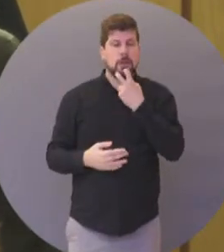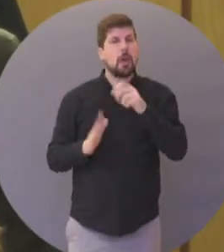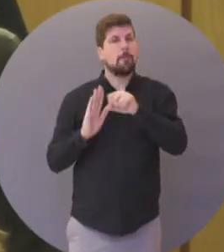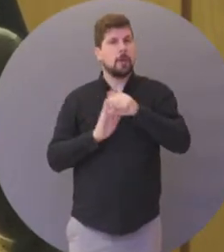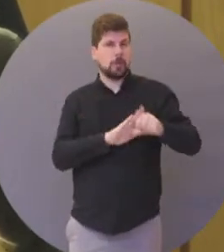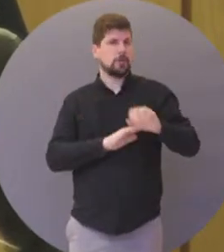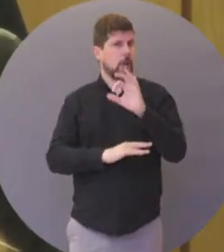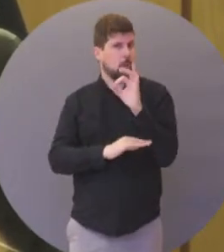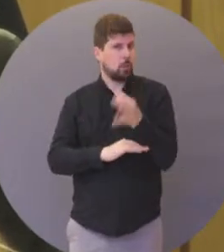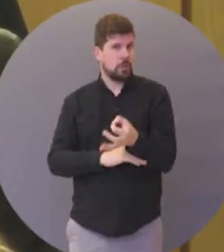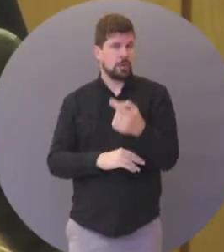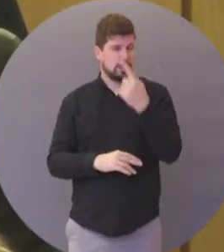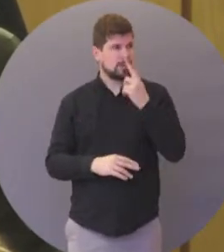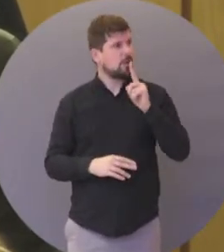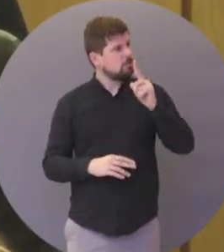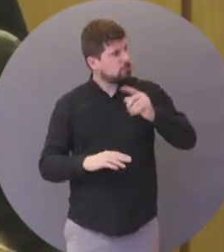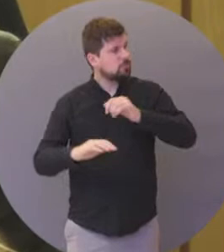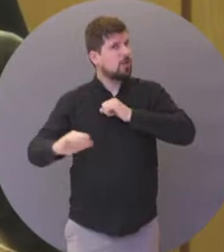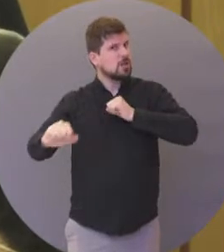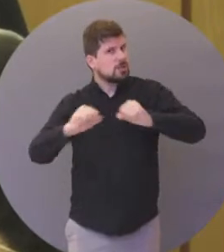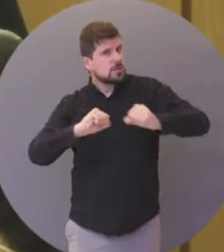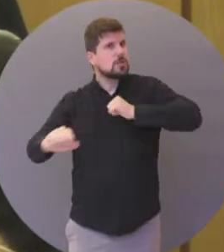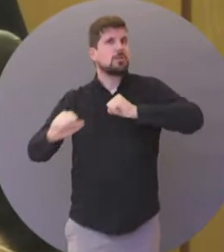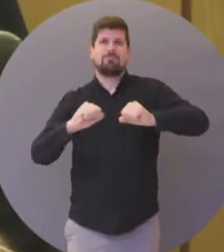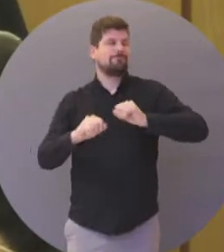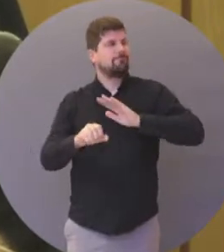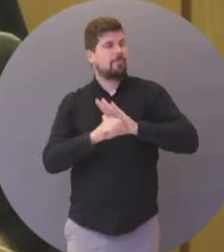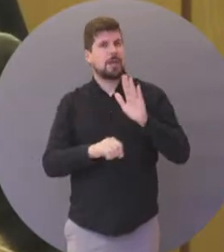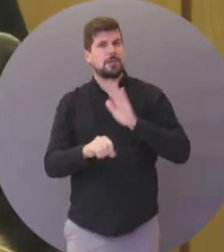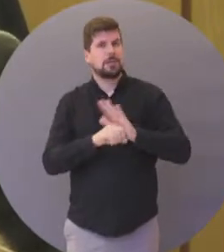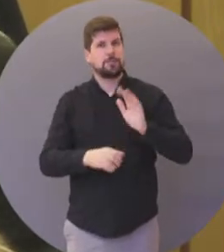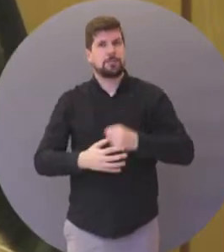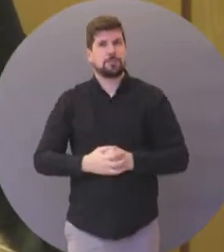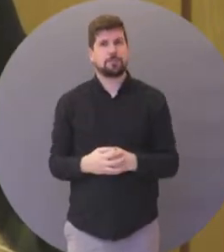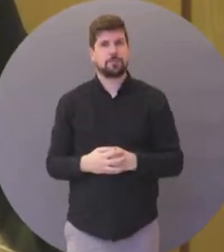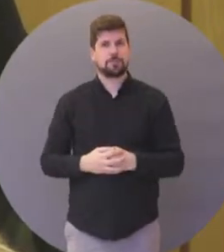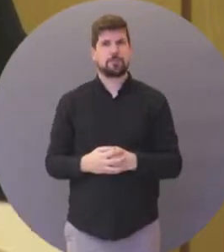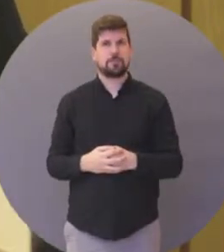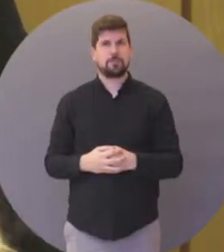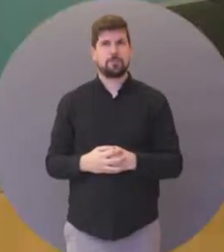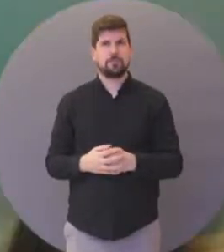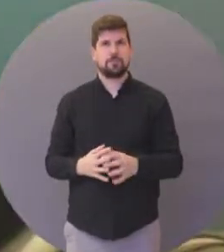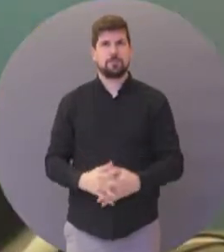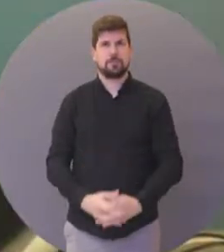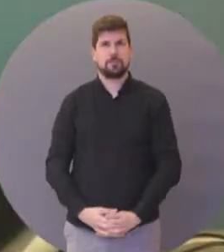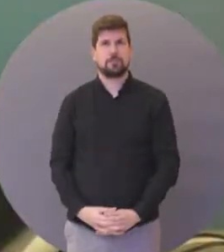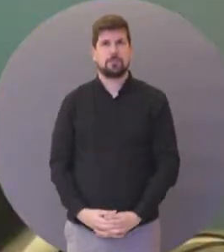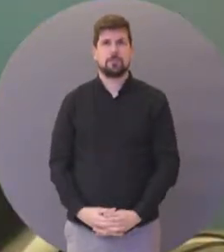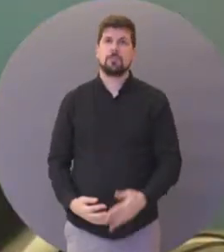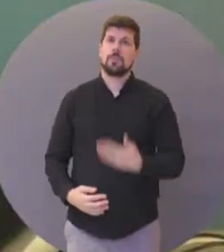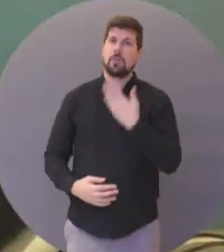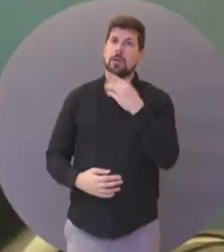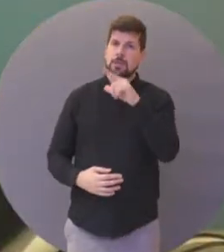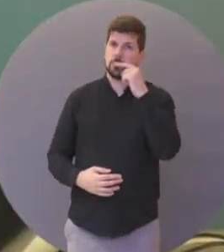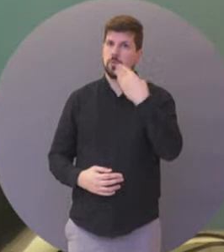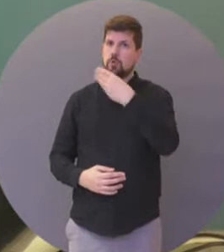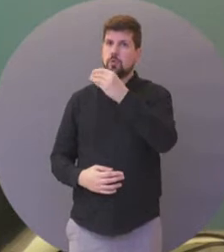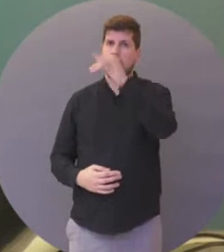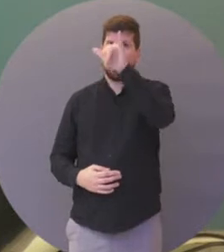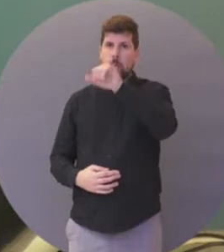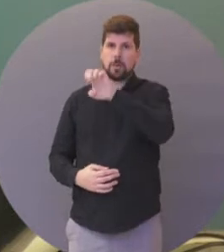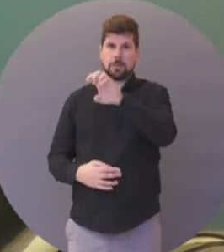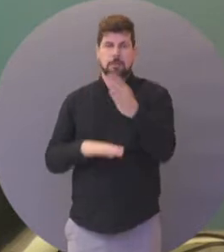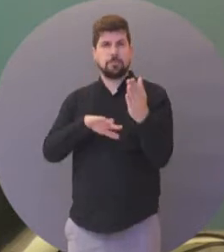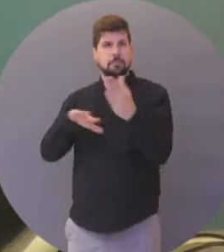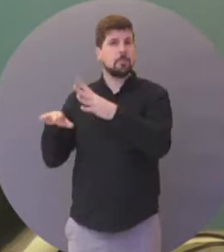ambition n'est pas assez élevée dans ce domaine merci Monsieur Moïse madame goujon